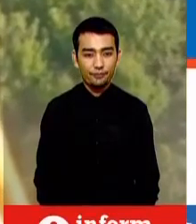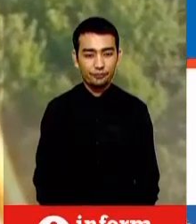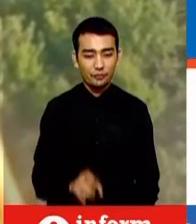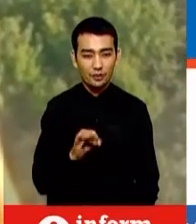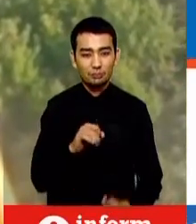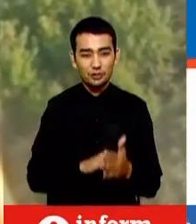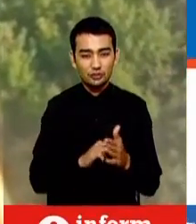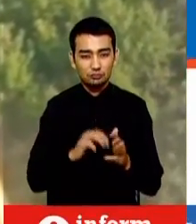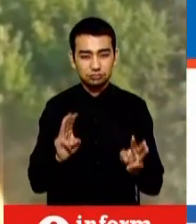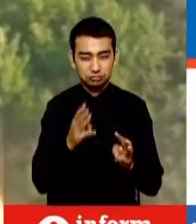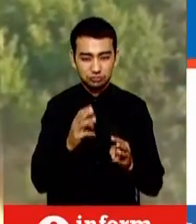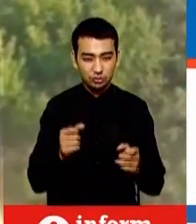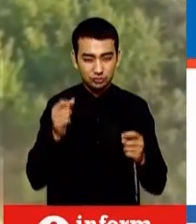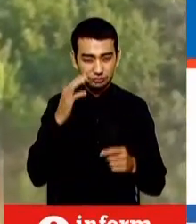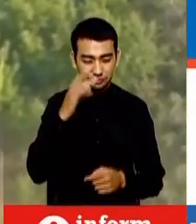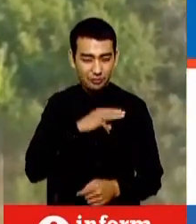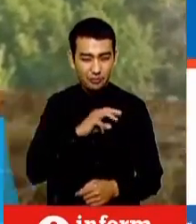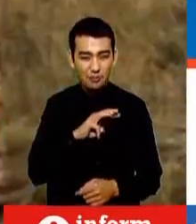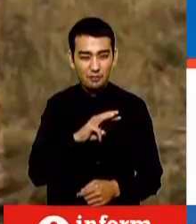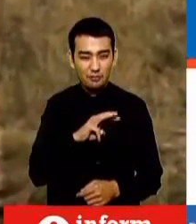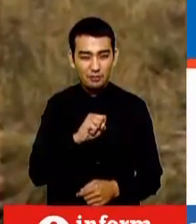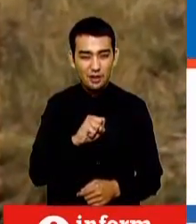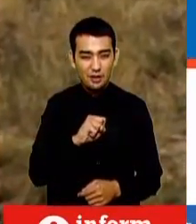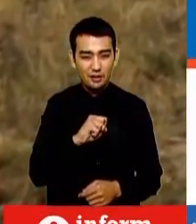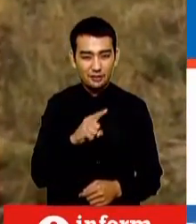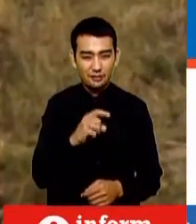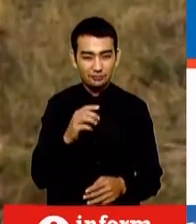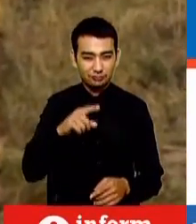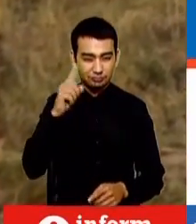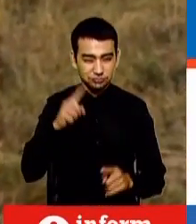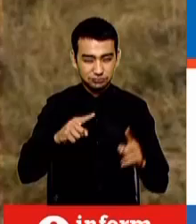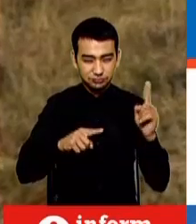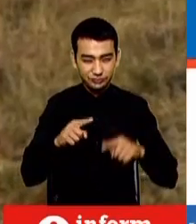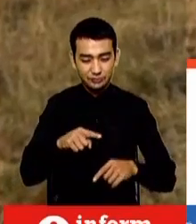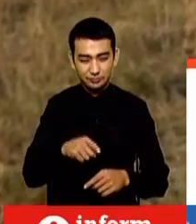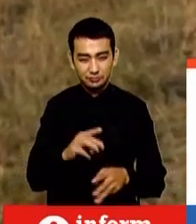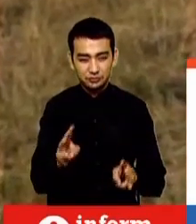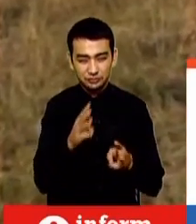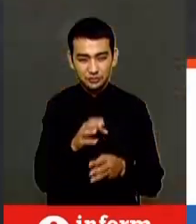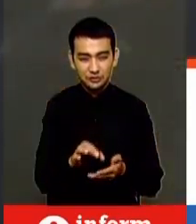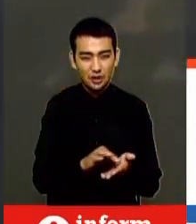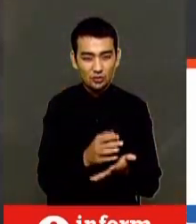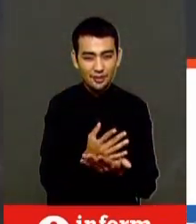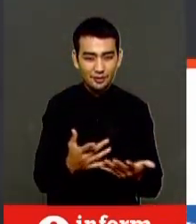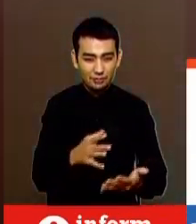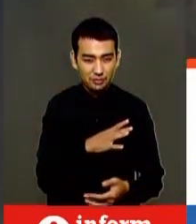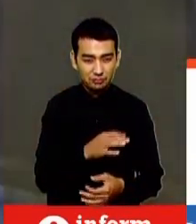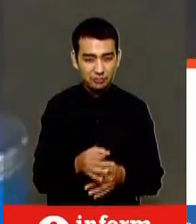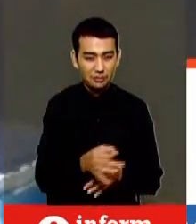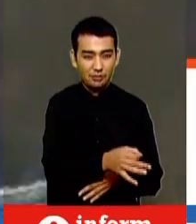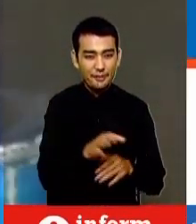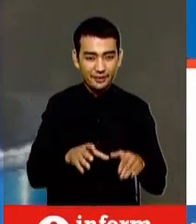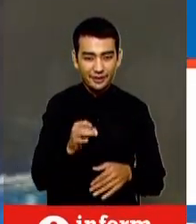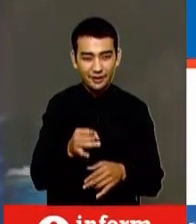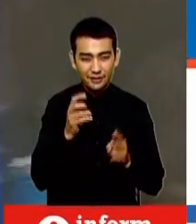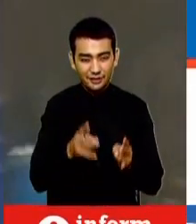Предварительная причина пожара в Наурызымском заповеднике – грозовые разряды, так как очагов возгорания было сразу несколько. В основном